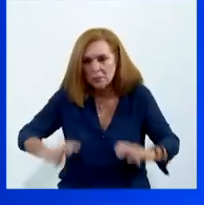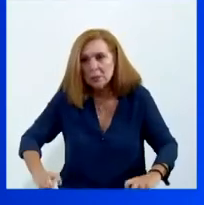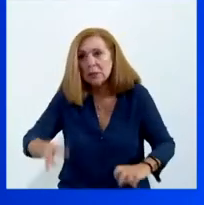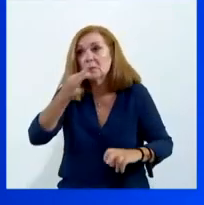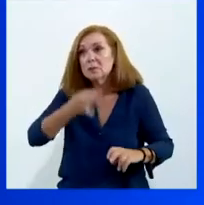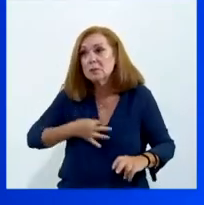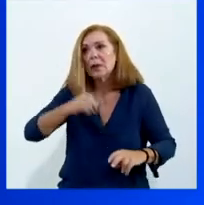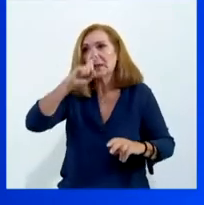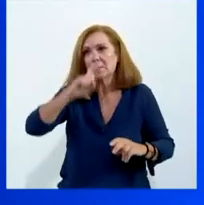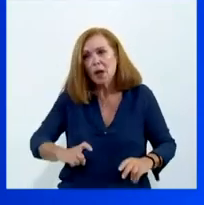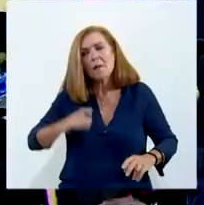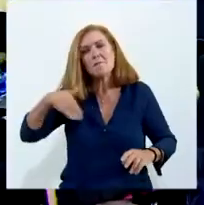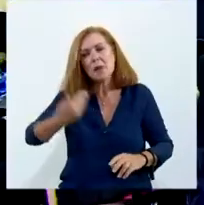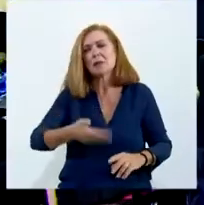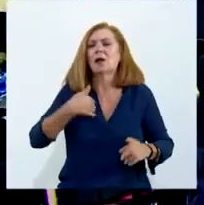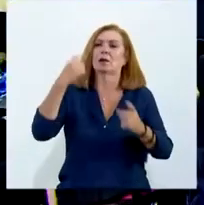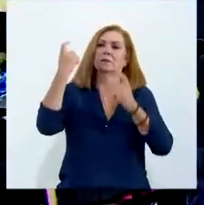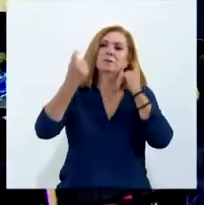γίνει.